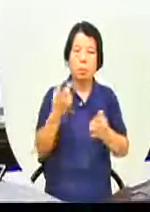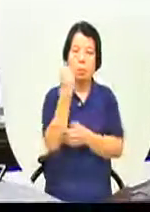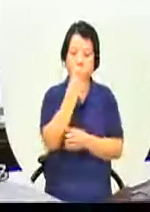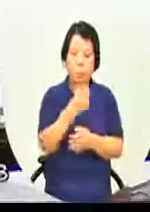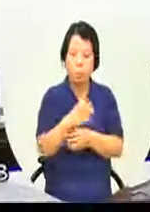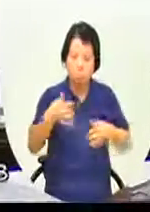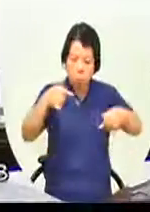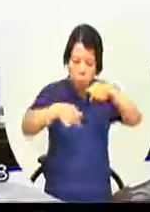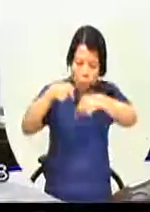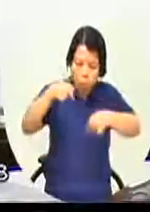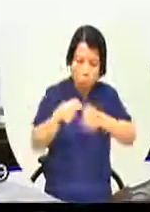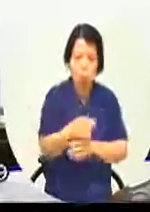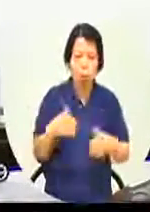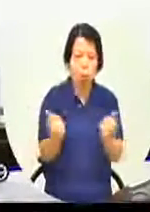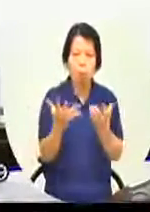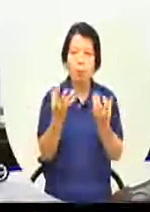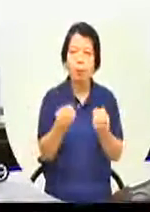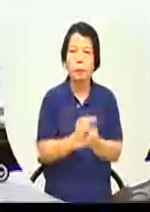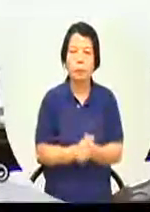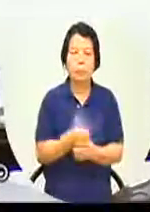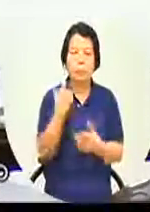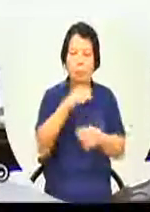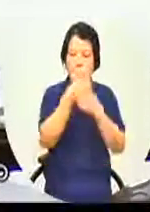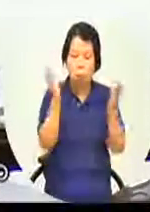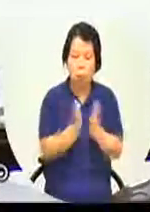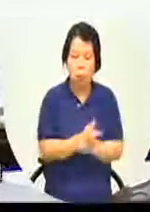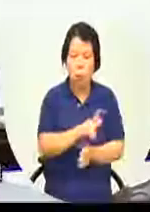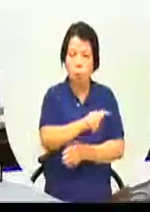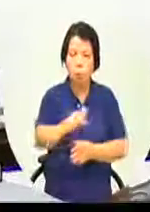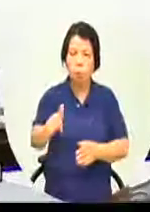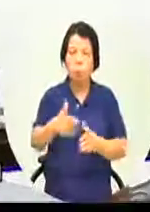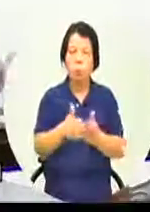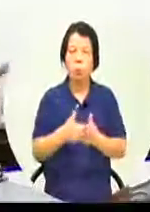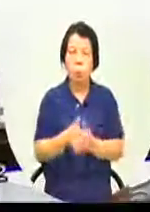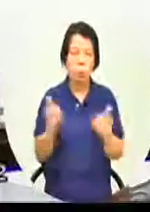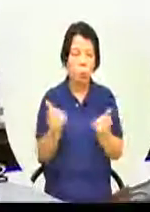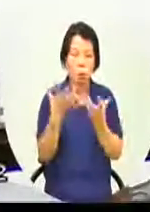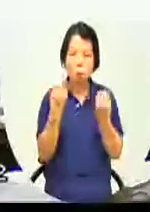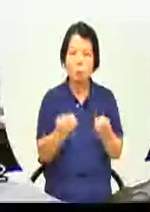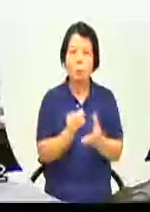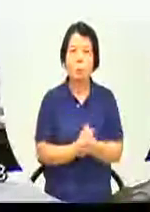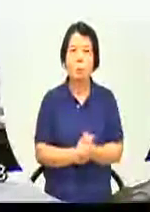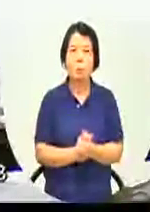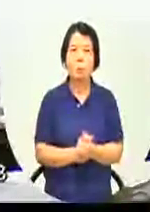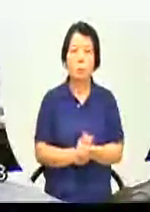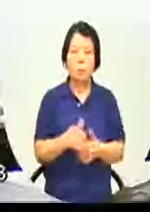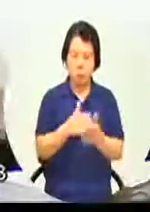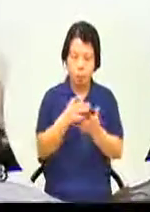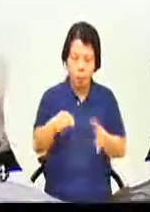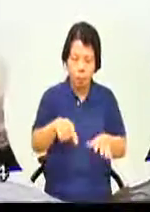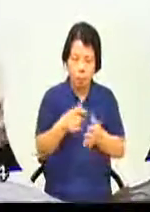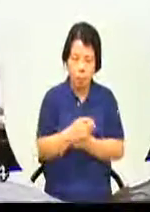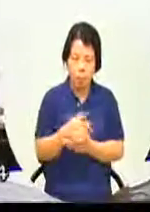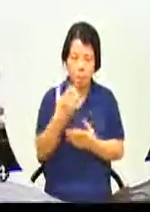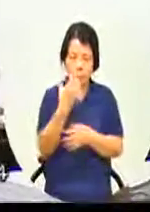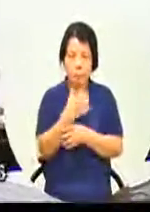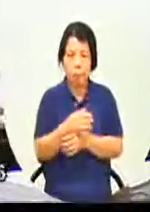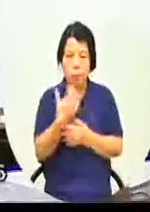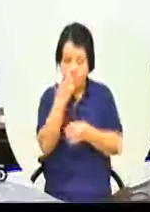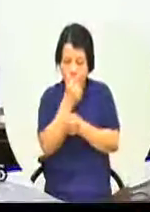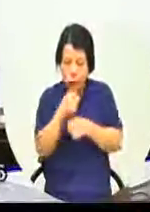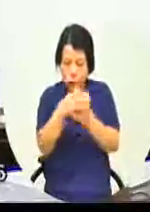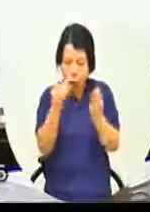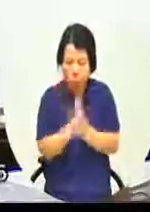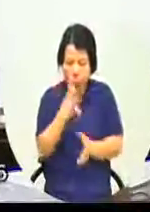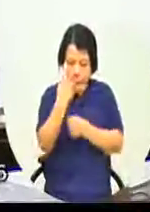上它没有问题，所有的资材它必要检测所有没有问题，然后出来再去做这样的检验，而要经过几年，所